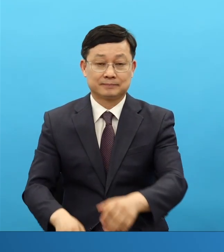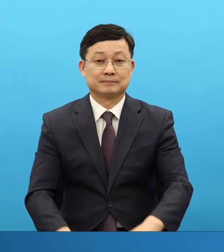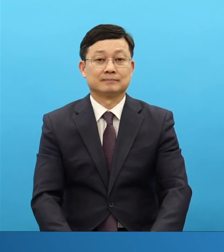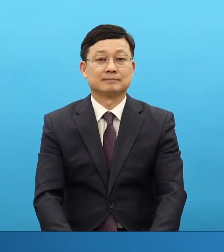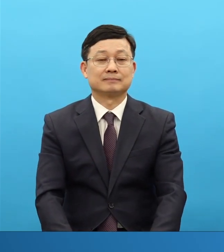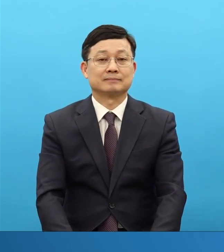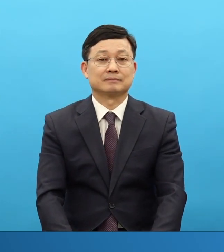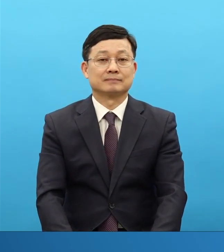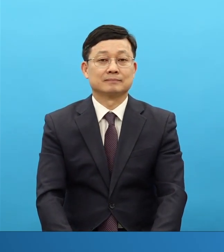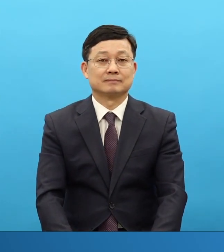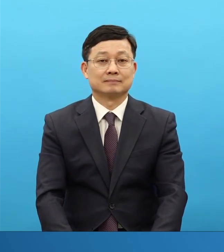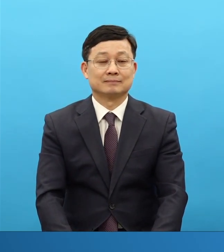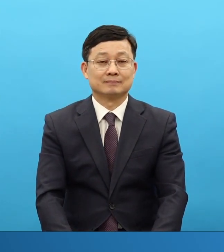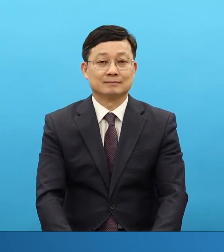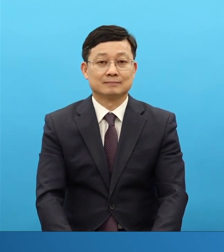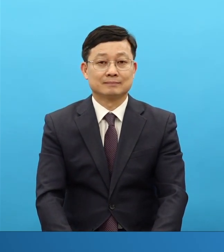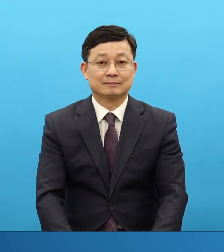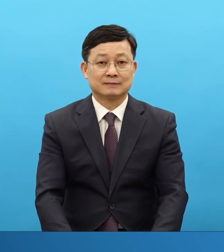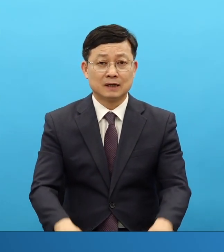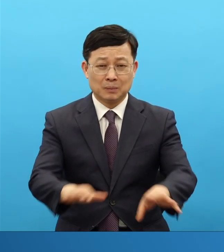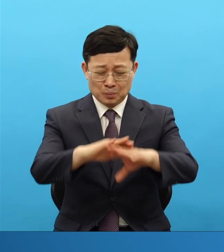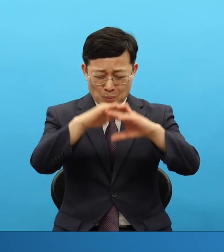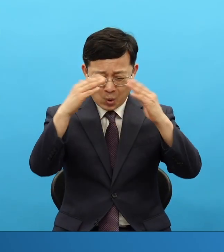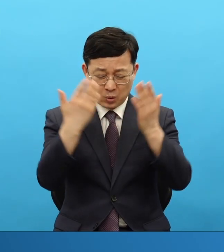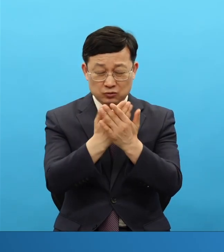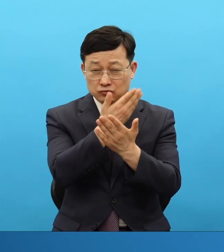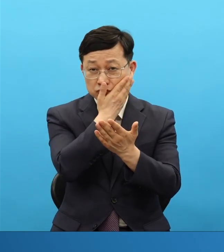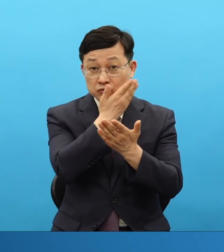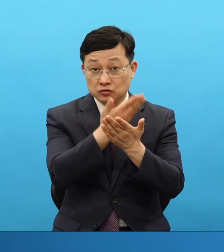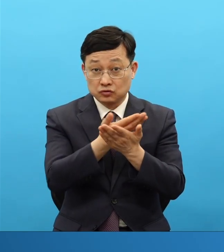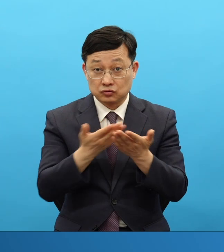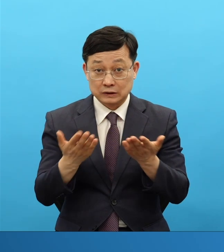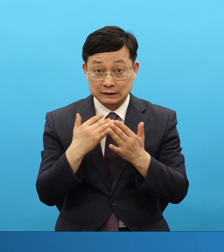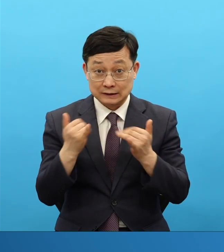그래서 모든 중직자는 사실은